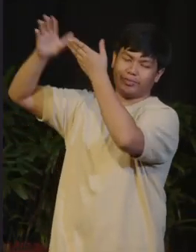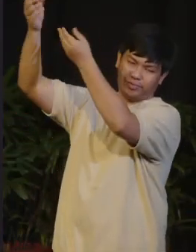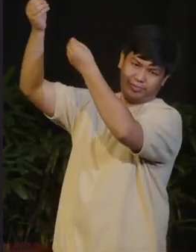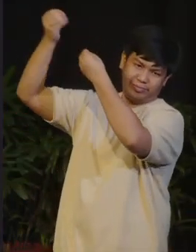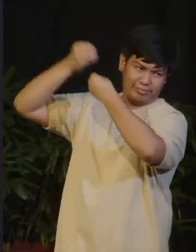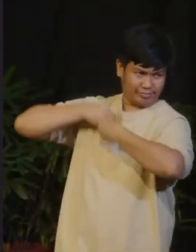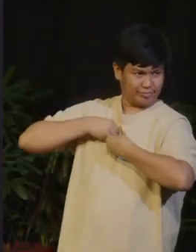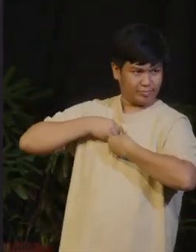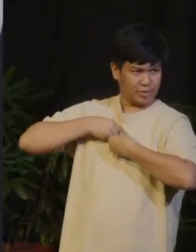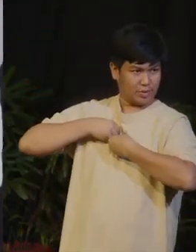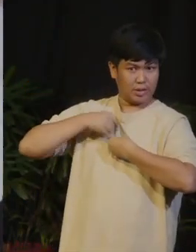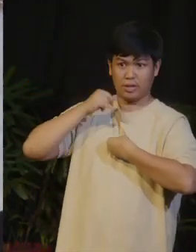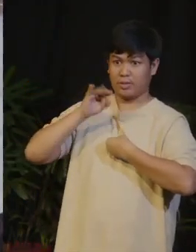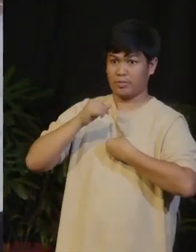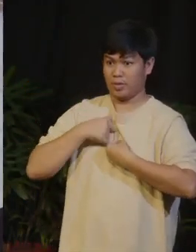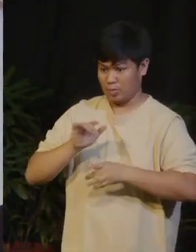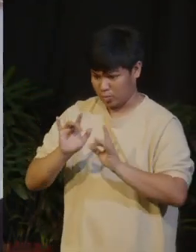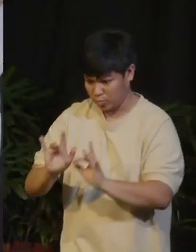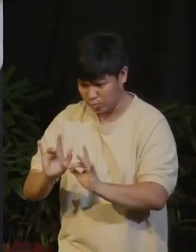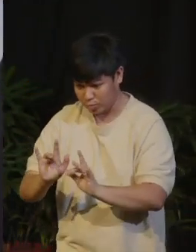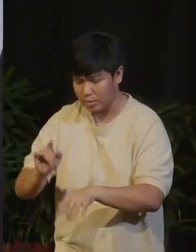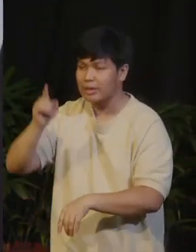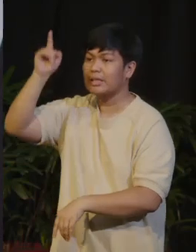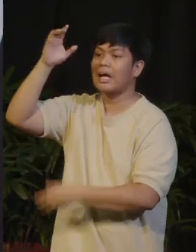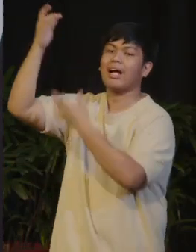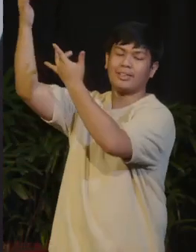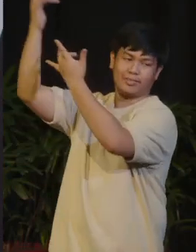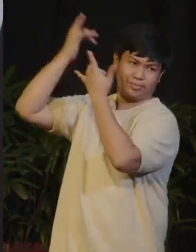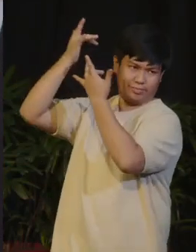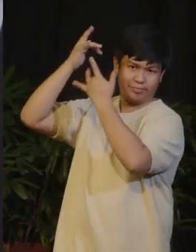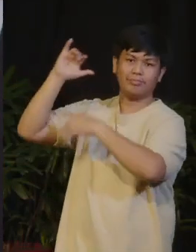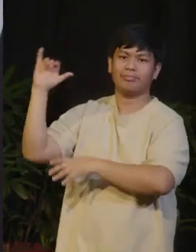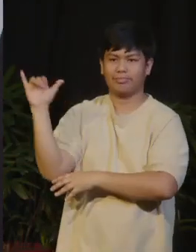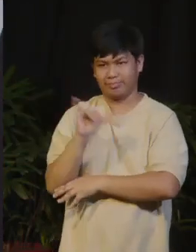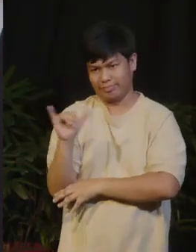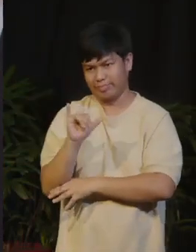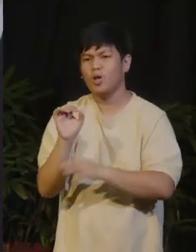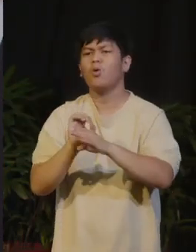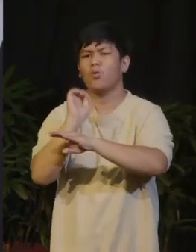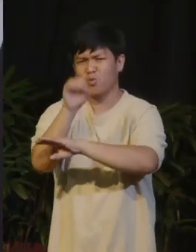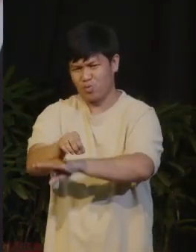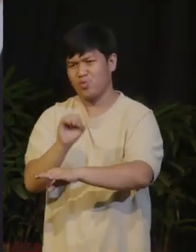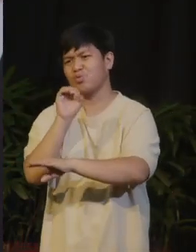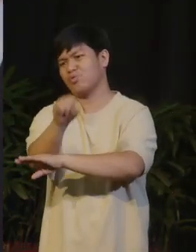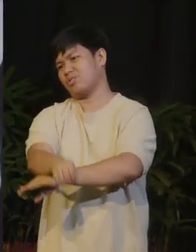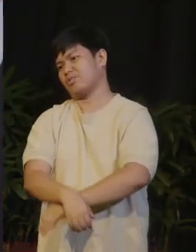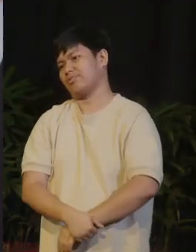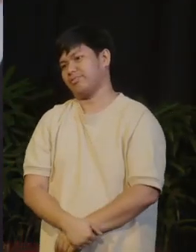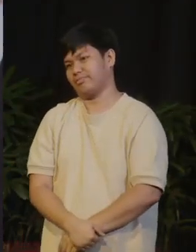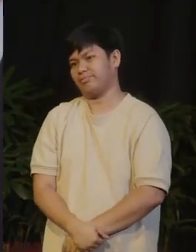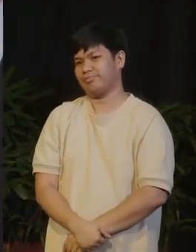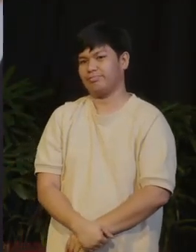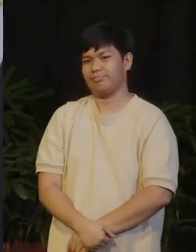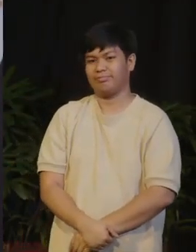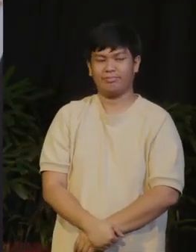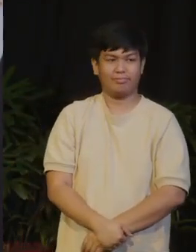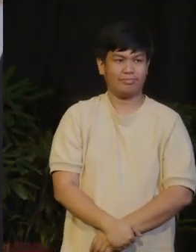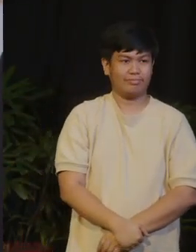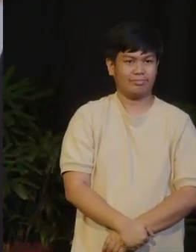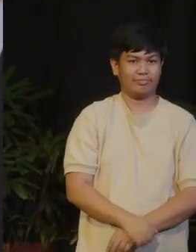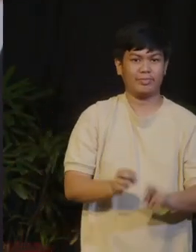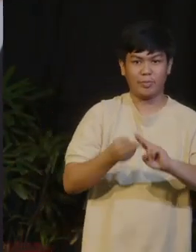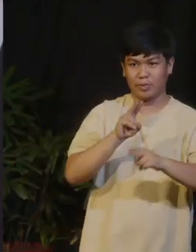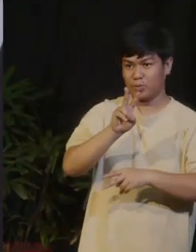kayo mapagbigay sa inyong kapwa, bibigyan kayo ng Diyos. Siksik, liglig, umahapaw.